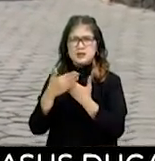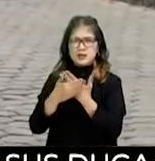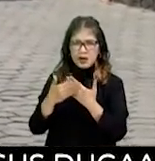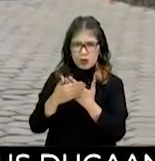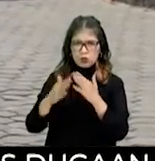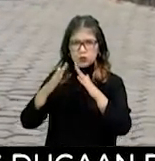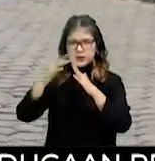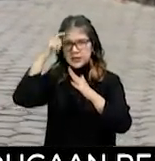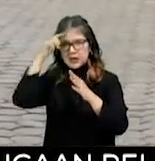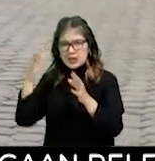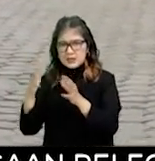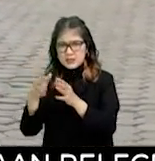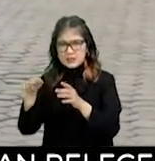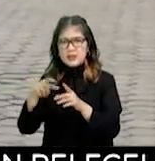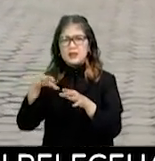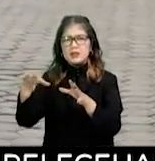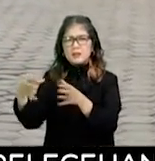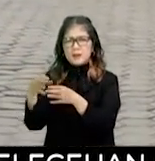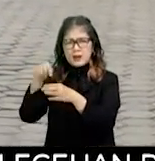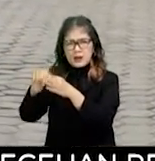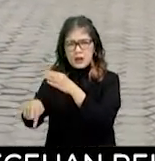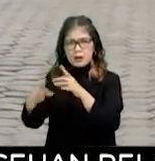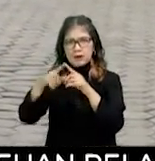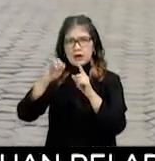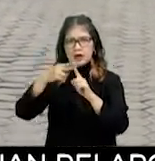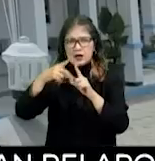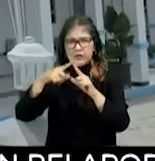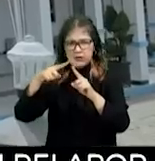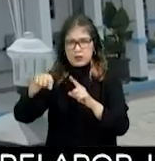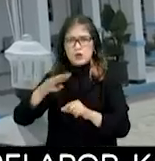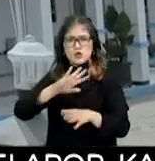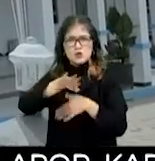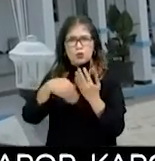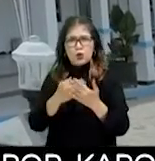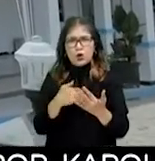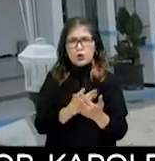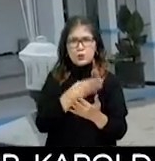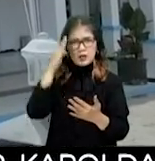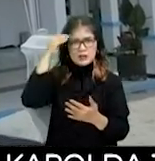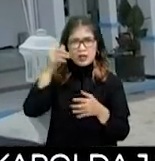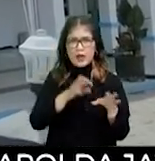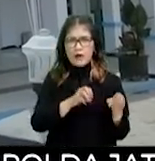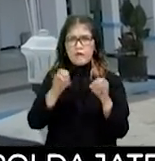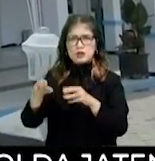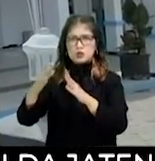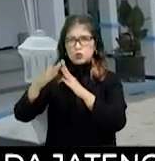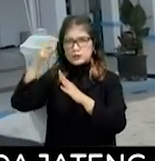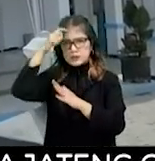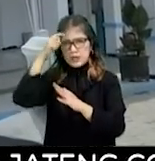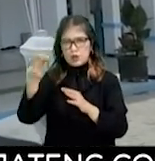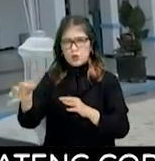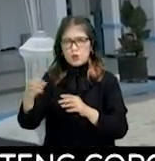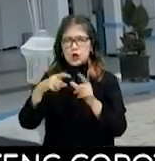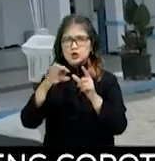ifad Kampung kumurkek distrik aifat seluruh korban Rencananya akan dievakuasi ke rumah sakit TNI Angkatan Laut